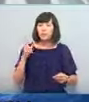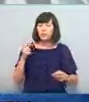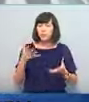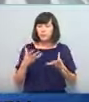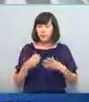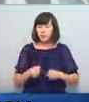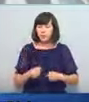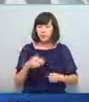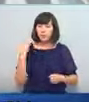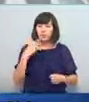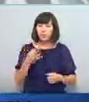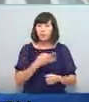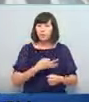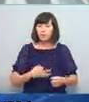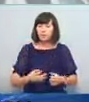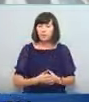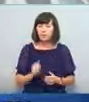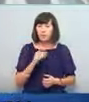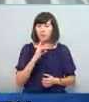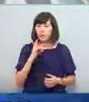қарай Түркістан облысына